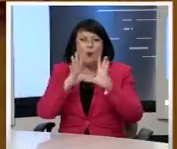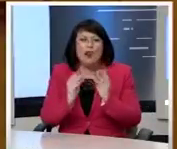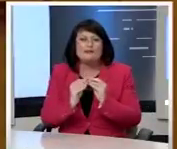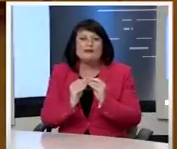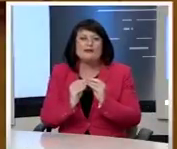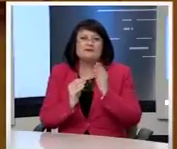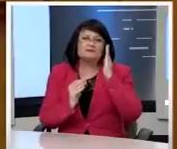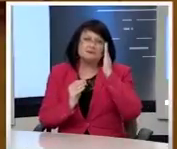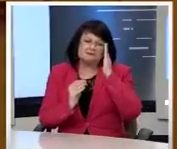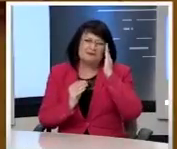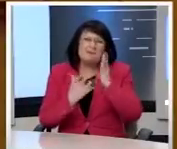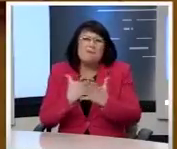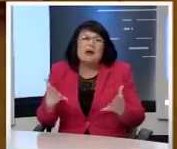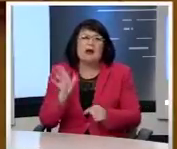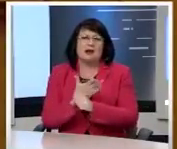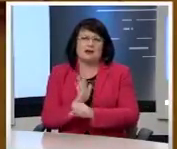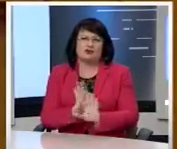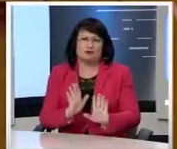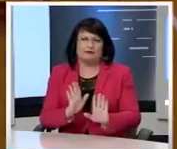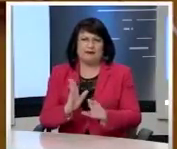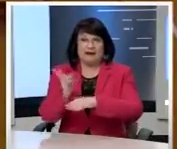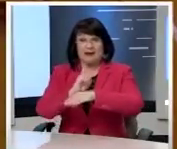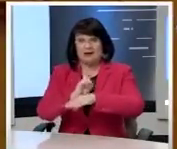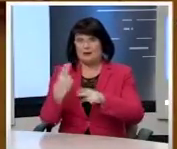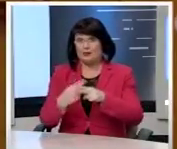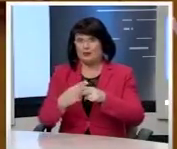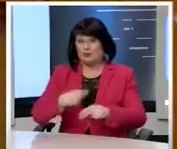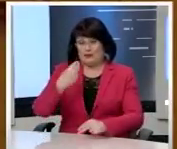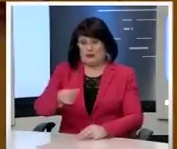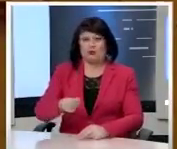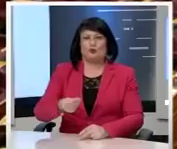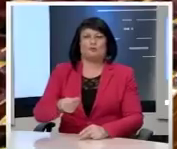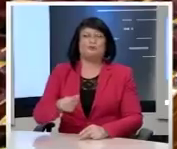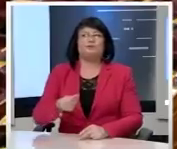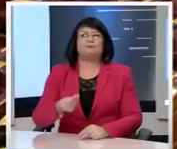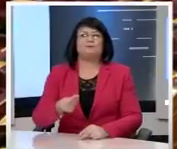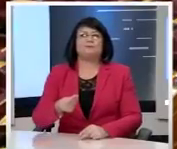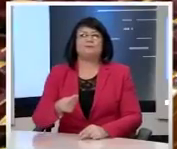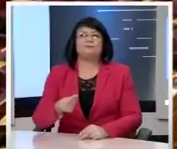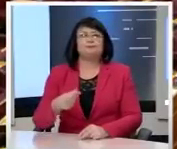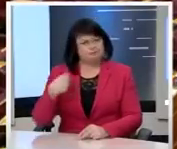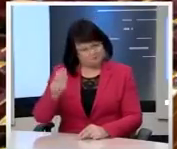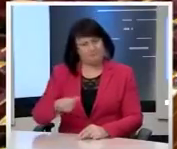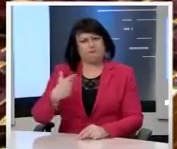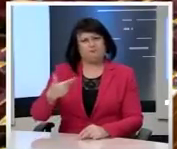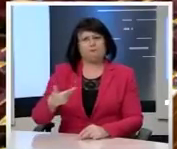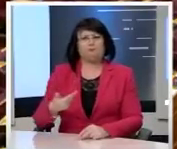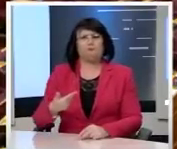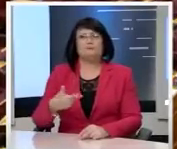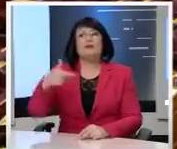ήταν μια τεράστια καταστροφή. Καταθέτω, αυτό είναι επίσημο έγγραφο του, θα σου το δώσω μετά, επίσημο έγγραφο του